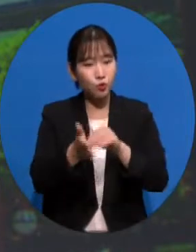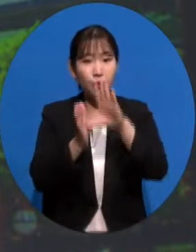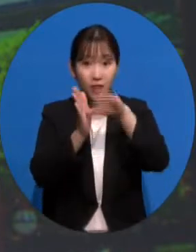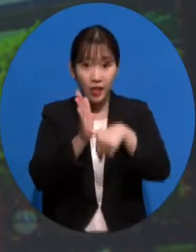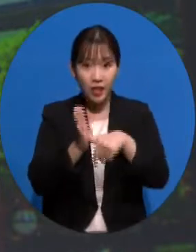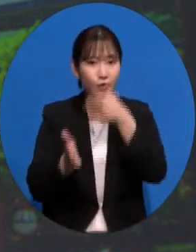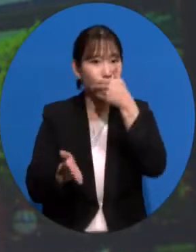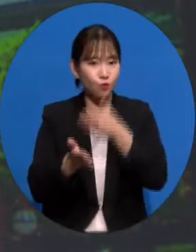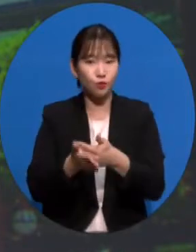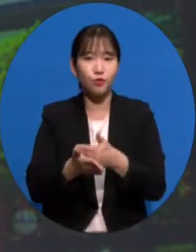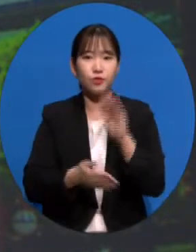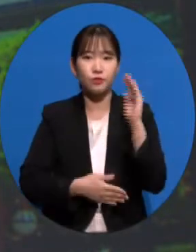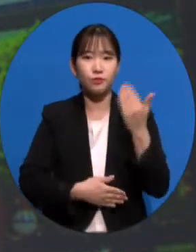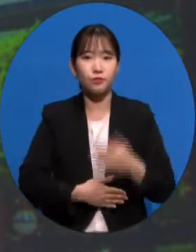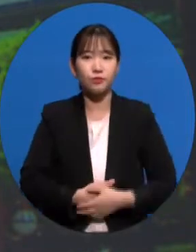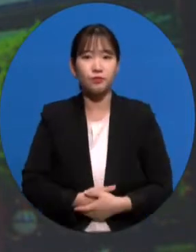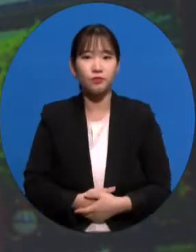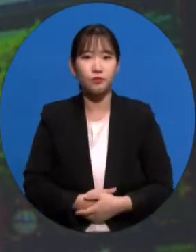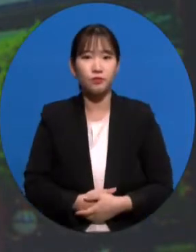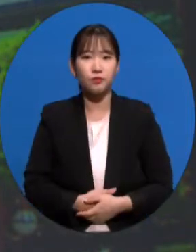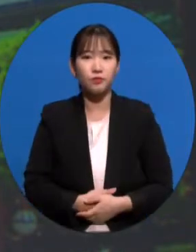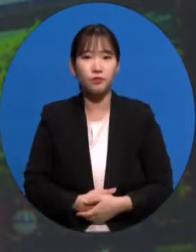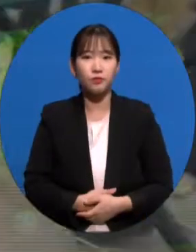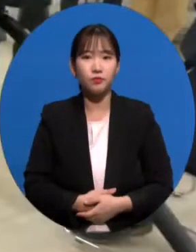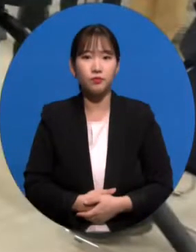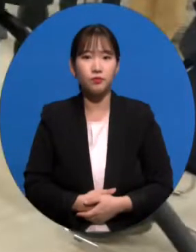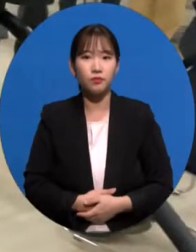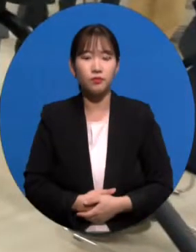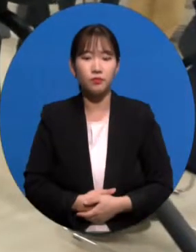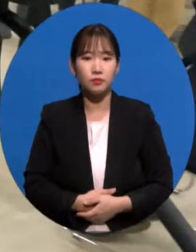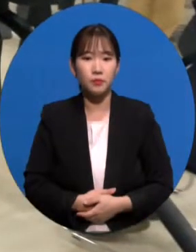시점이 관건입니다. 양현승 기자입니다.